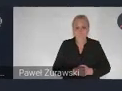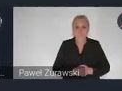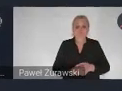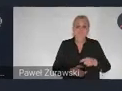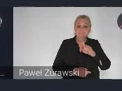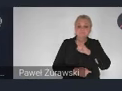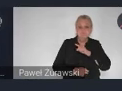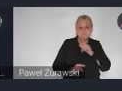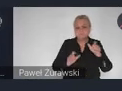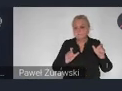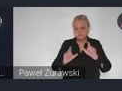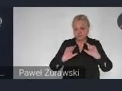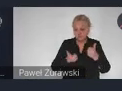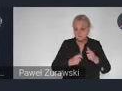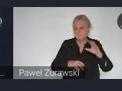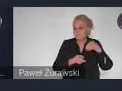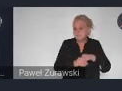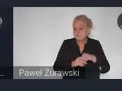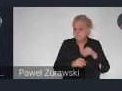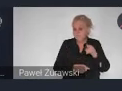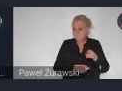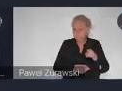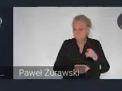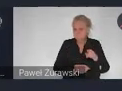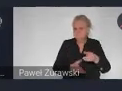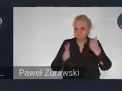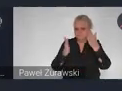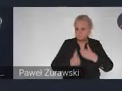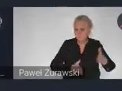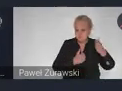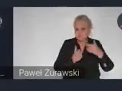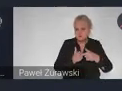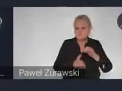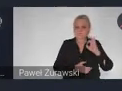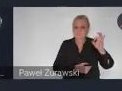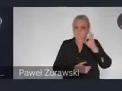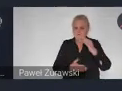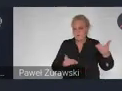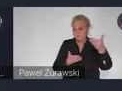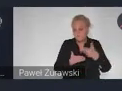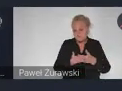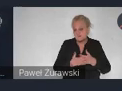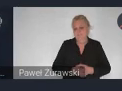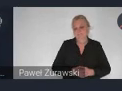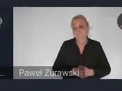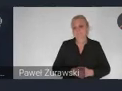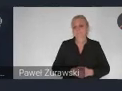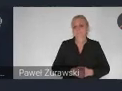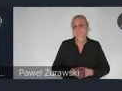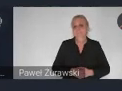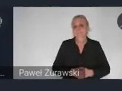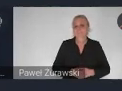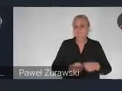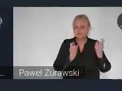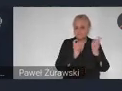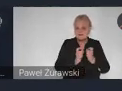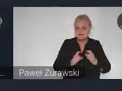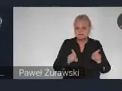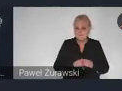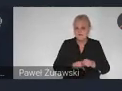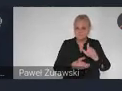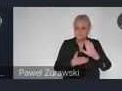co zwrócić uwagę podczas przygotowywania swojej oferty wskaźniki Również